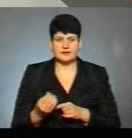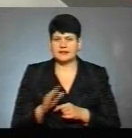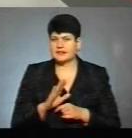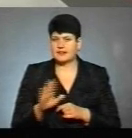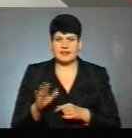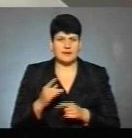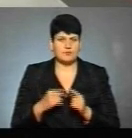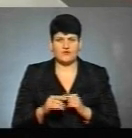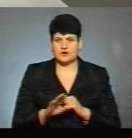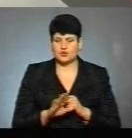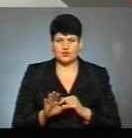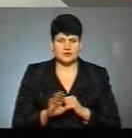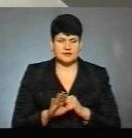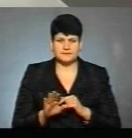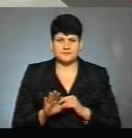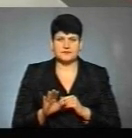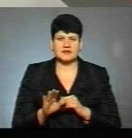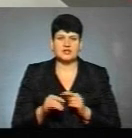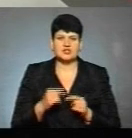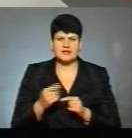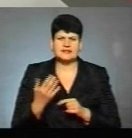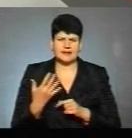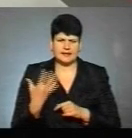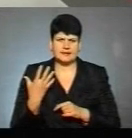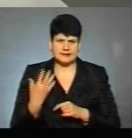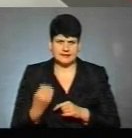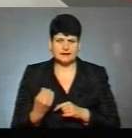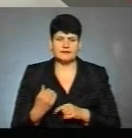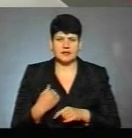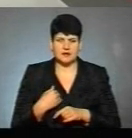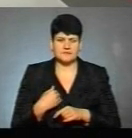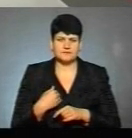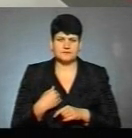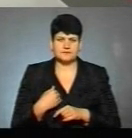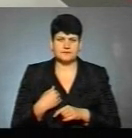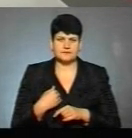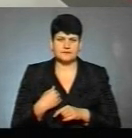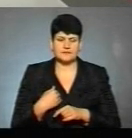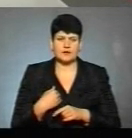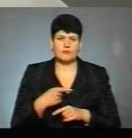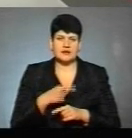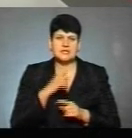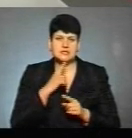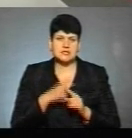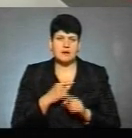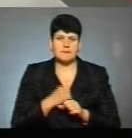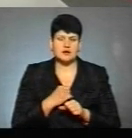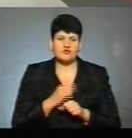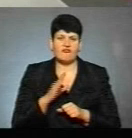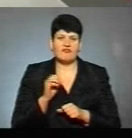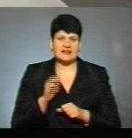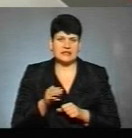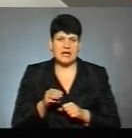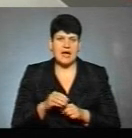не повернулися, але кілька днів я там, так, моя там сестра працювала у